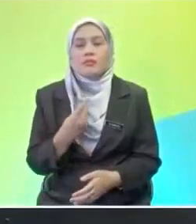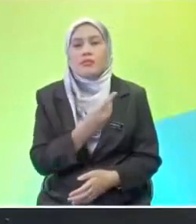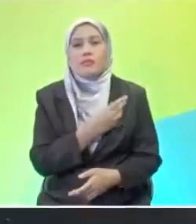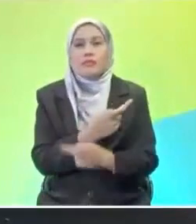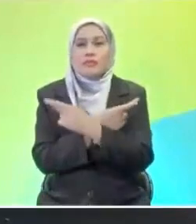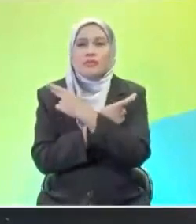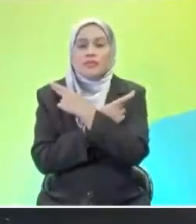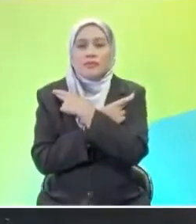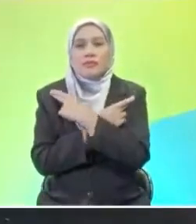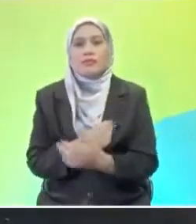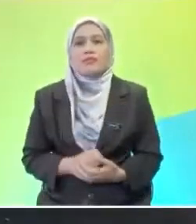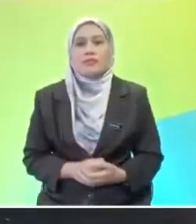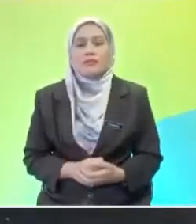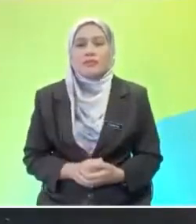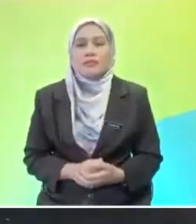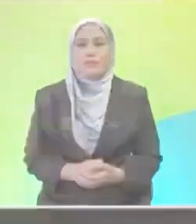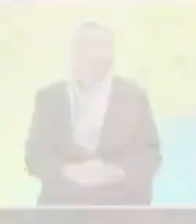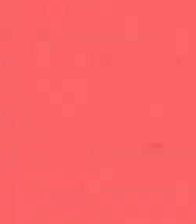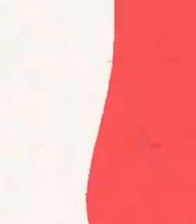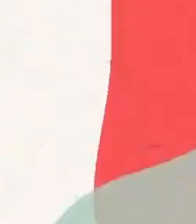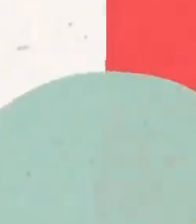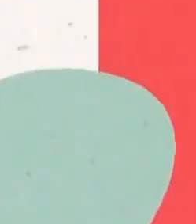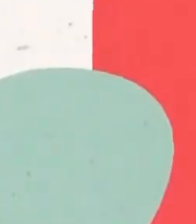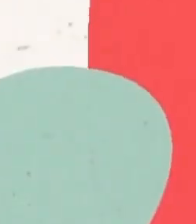TV KPM.